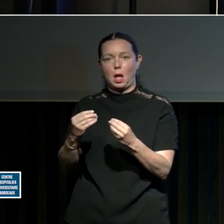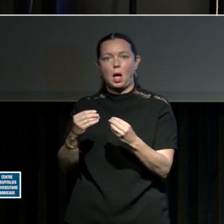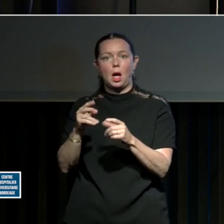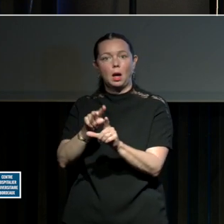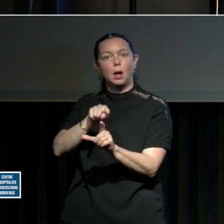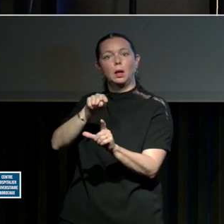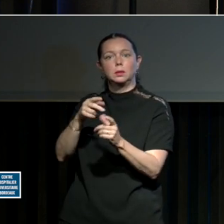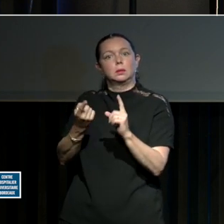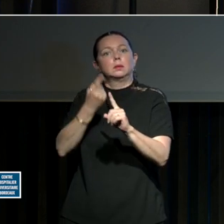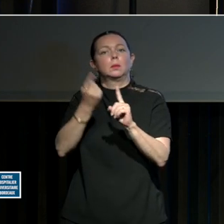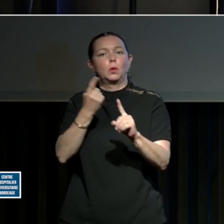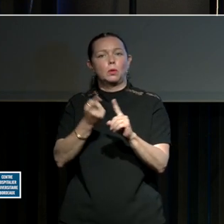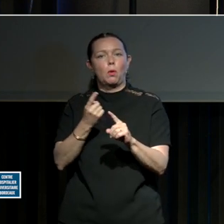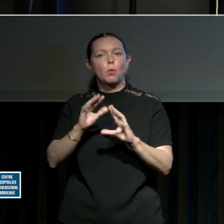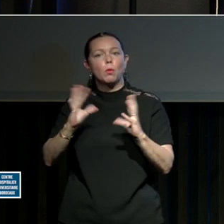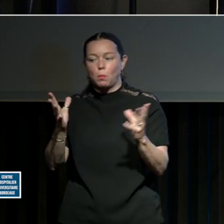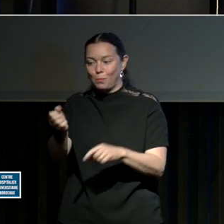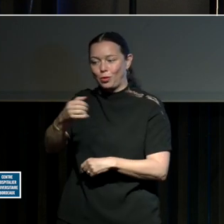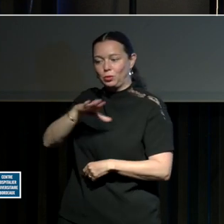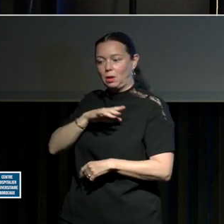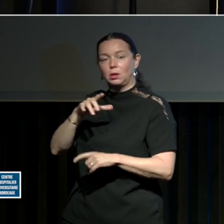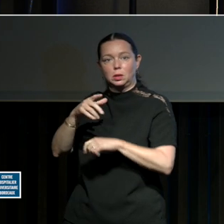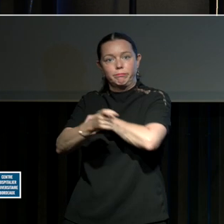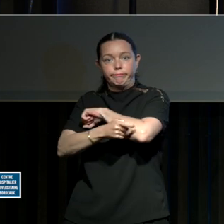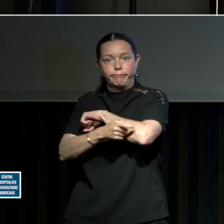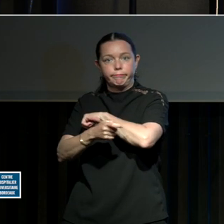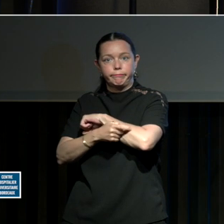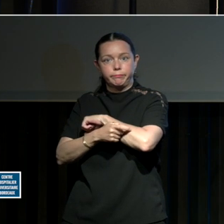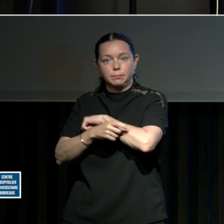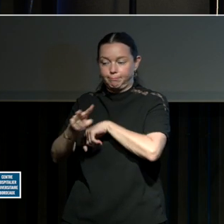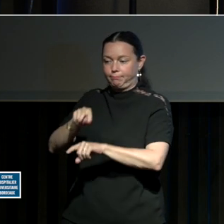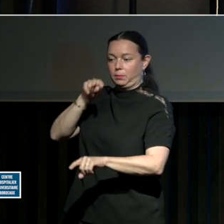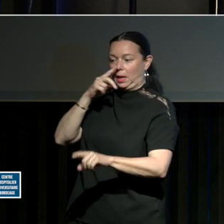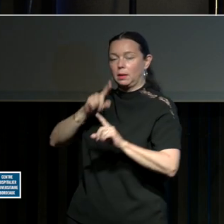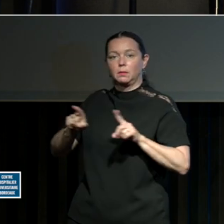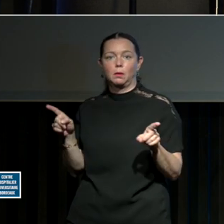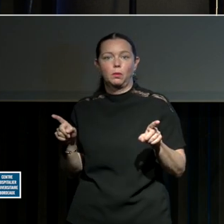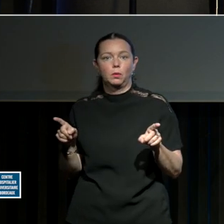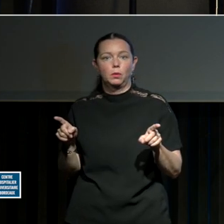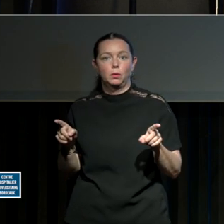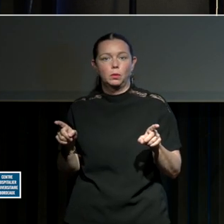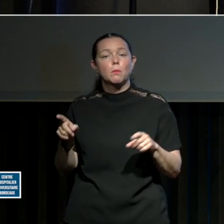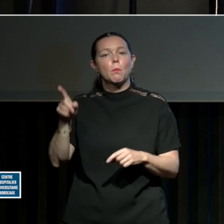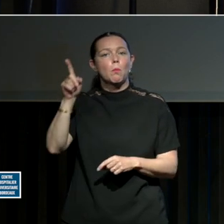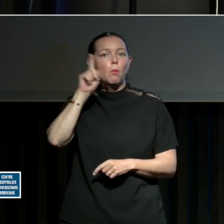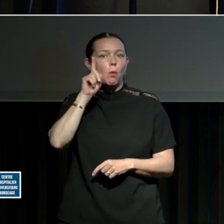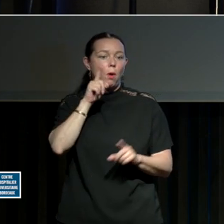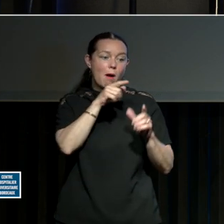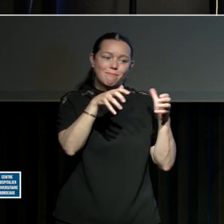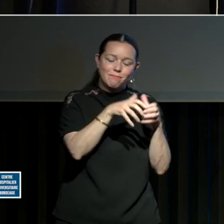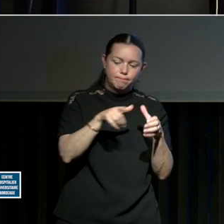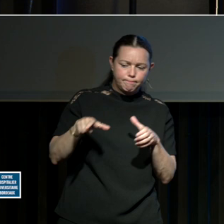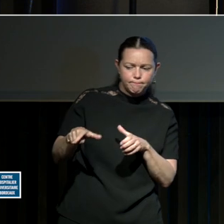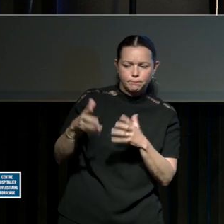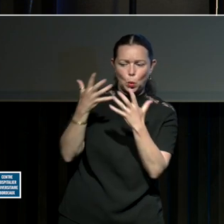manière d'aborder et de prendre en charge les addictions, avec finalement une volonté à travers ce